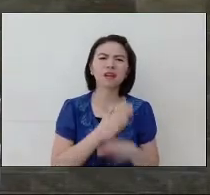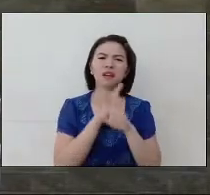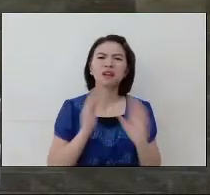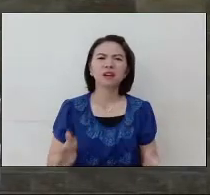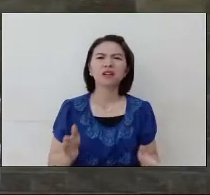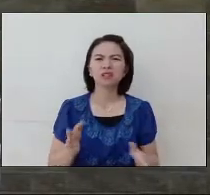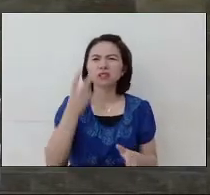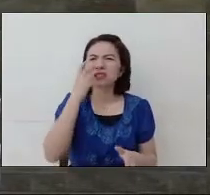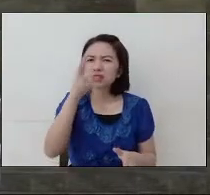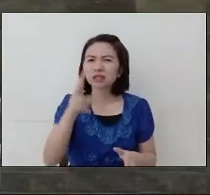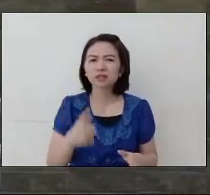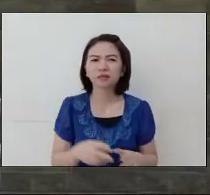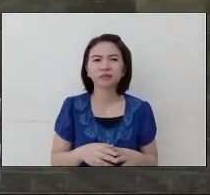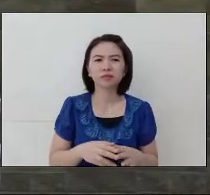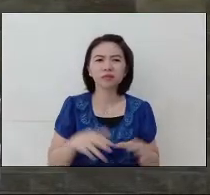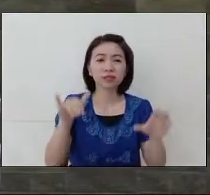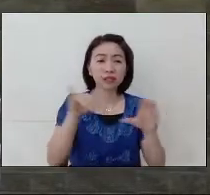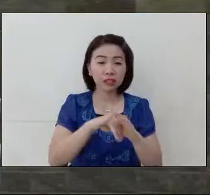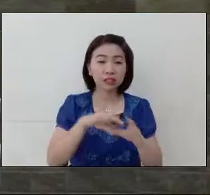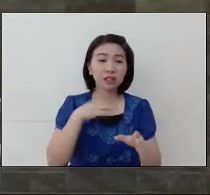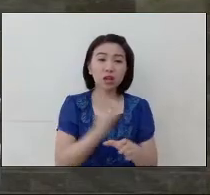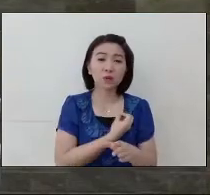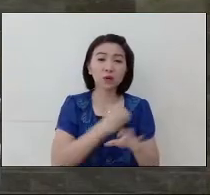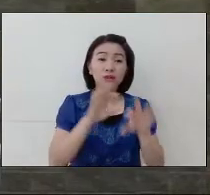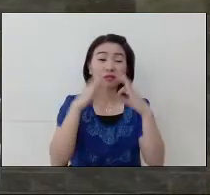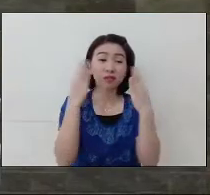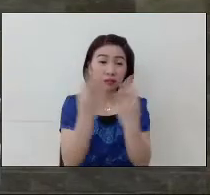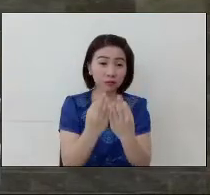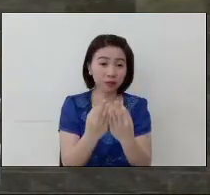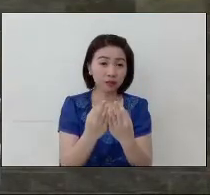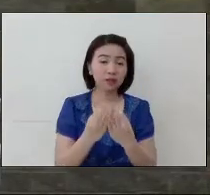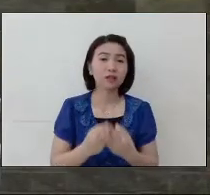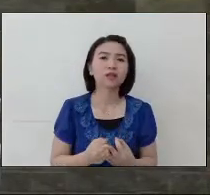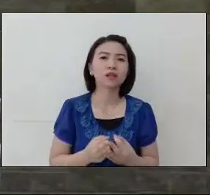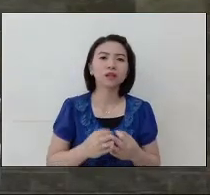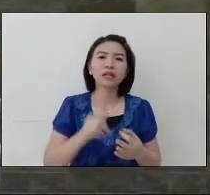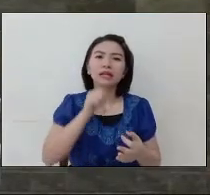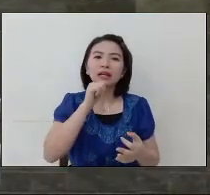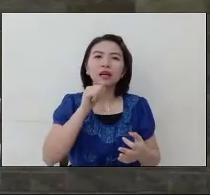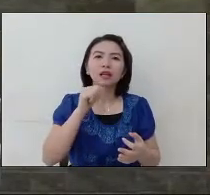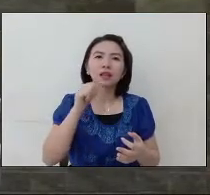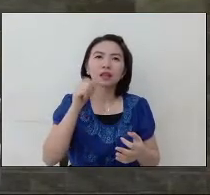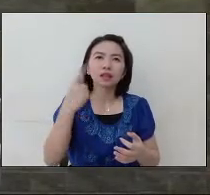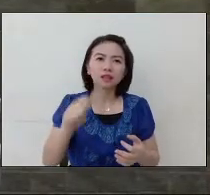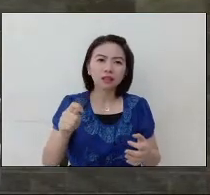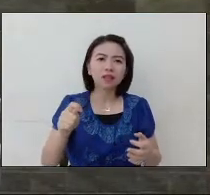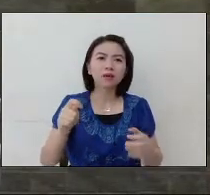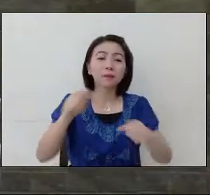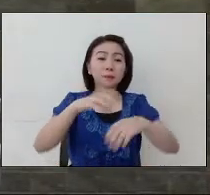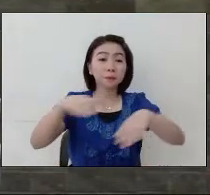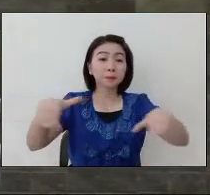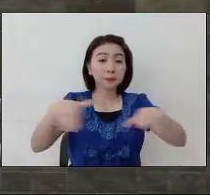natin sa ating pamilya is not a marriage problem. It is maturity problem.